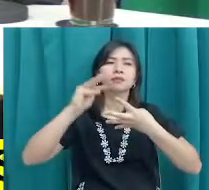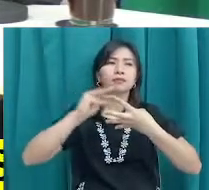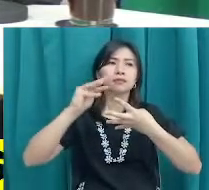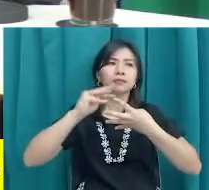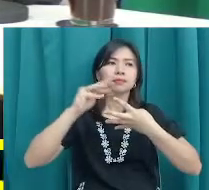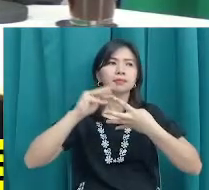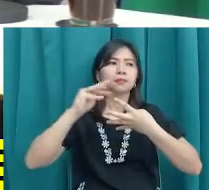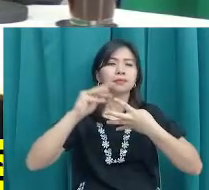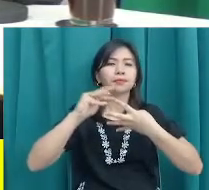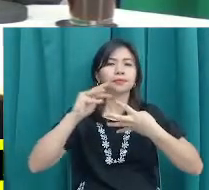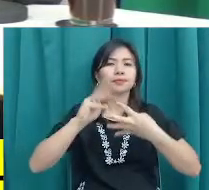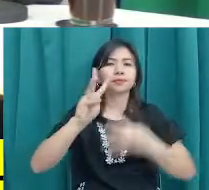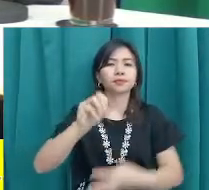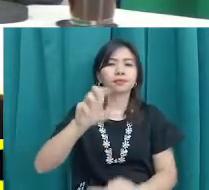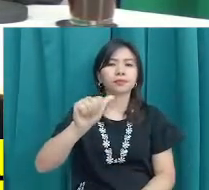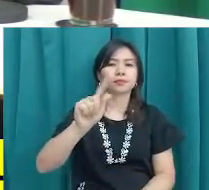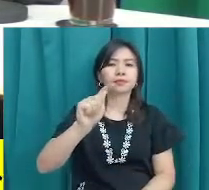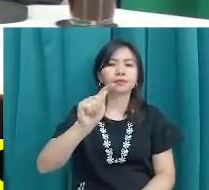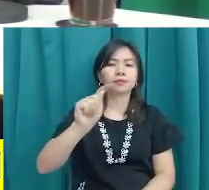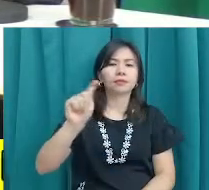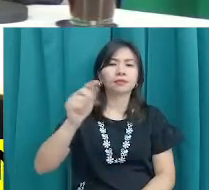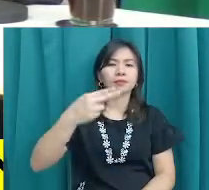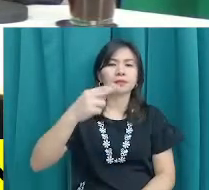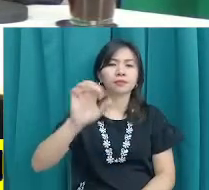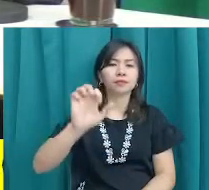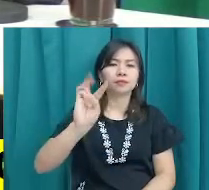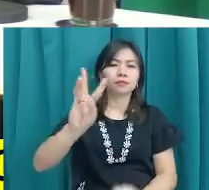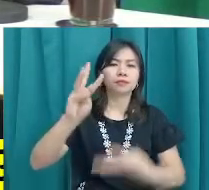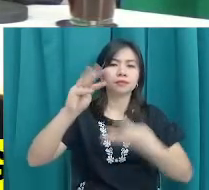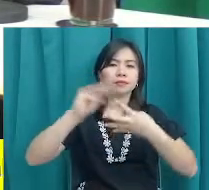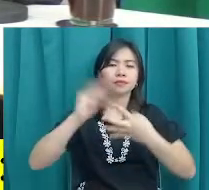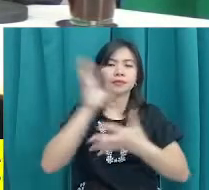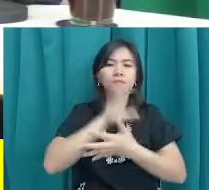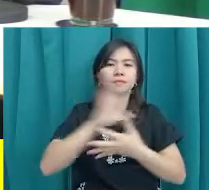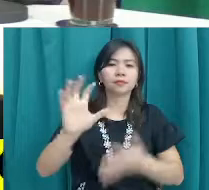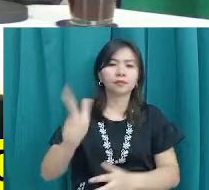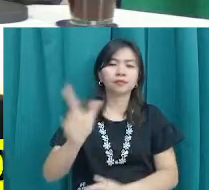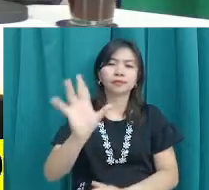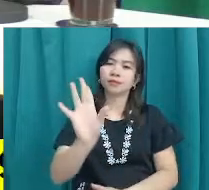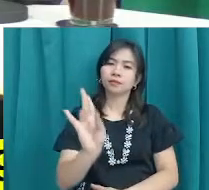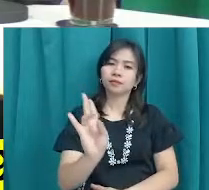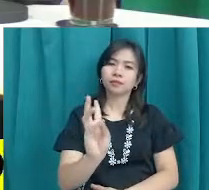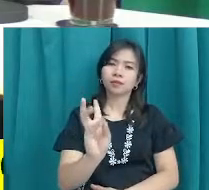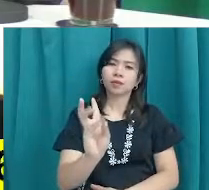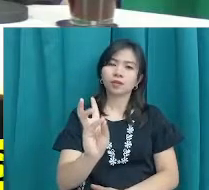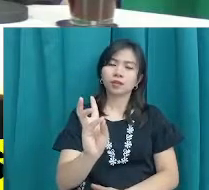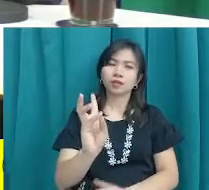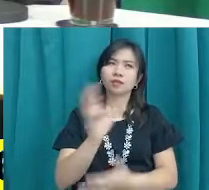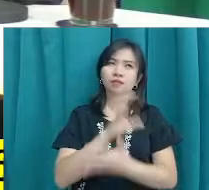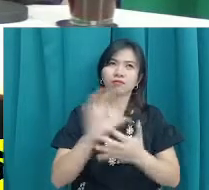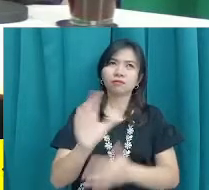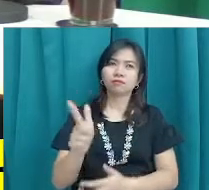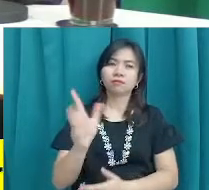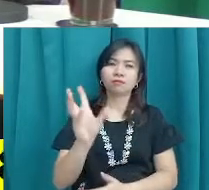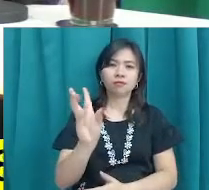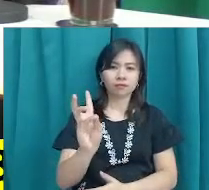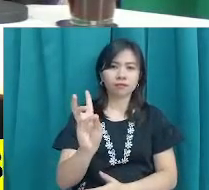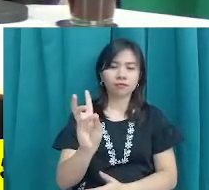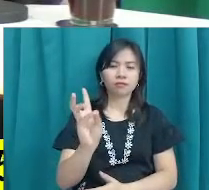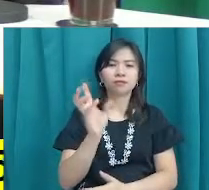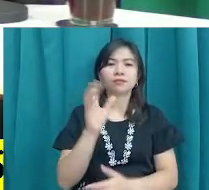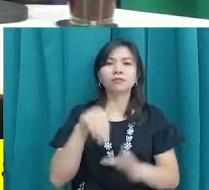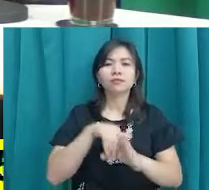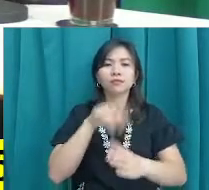Alright? Book of Matthew chapter 26. Matthew chapter 26, and I'll read verse